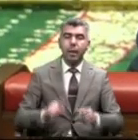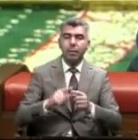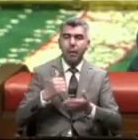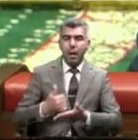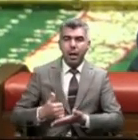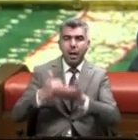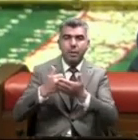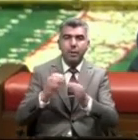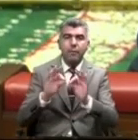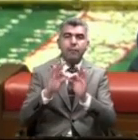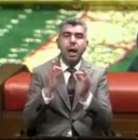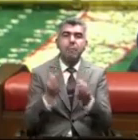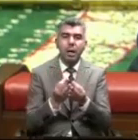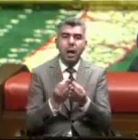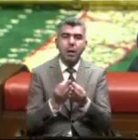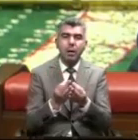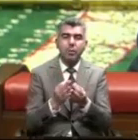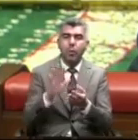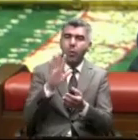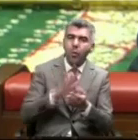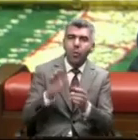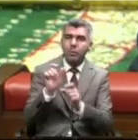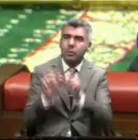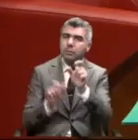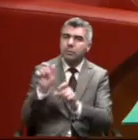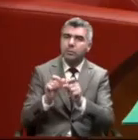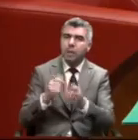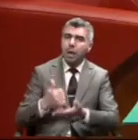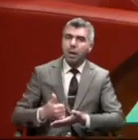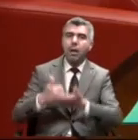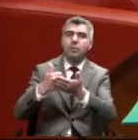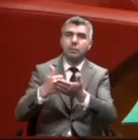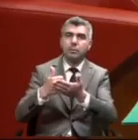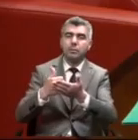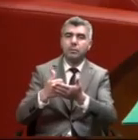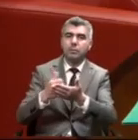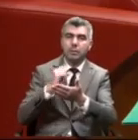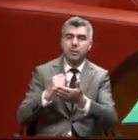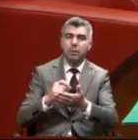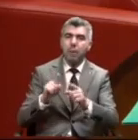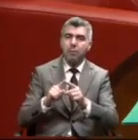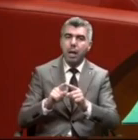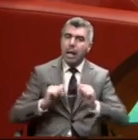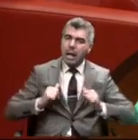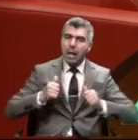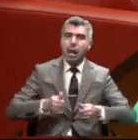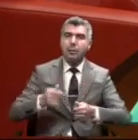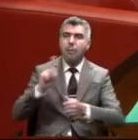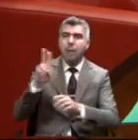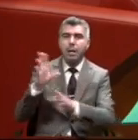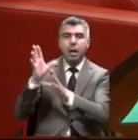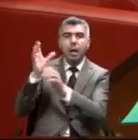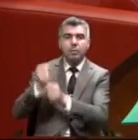تعويضات عائليه لكل المواطنات والمواطنين هكذا اراد صاحب الجلاله نصره الله